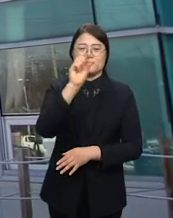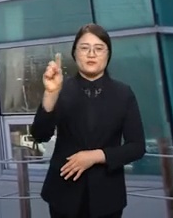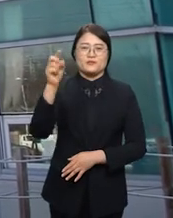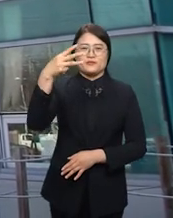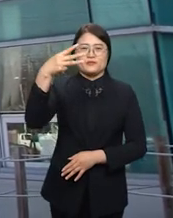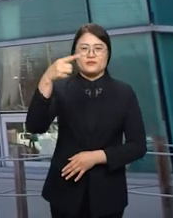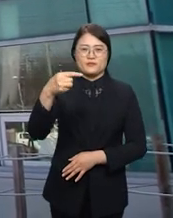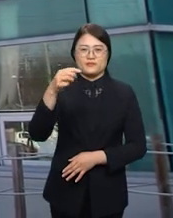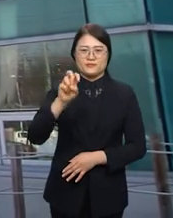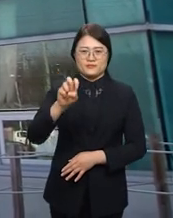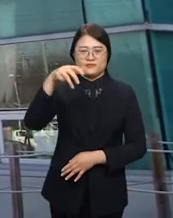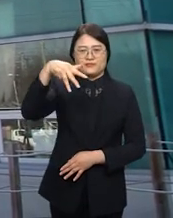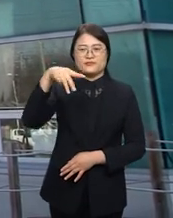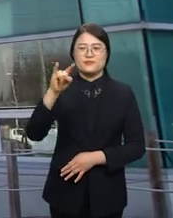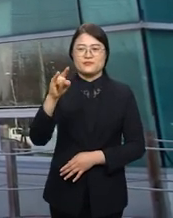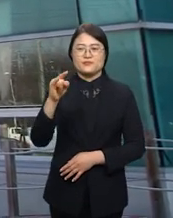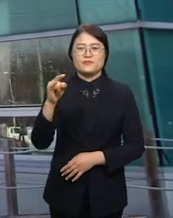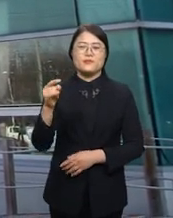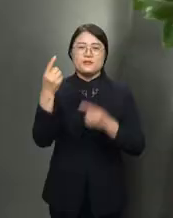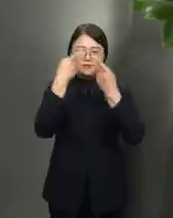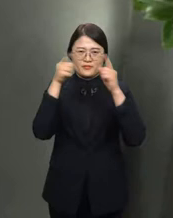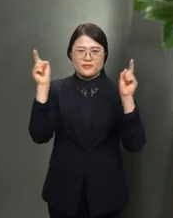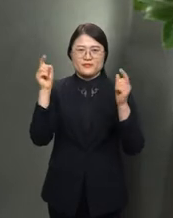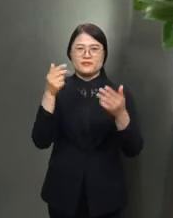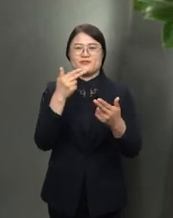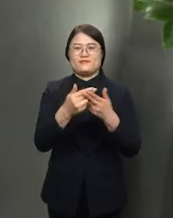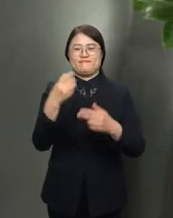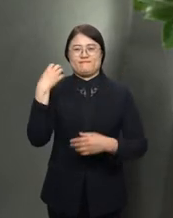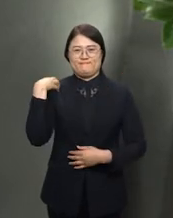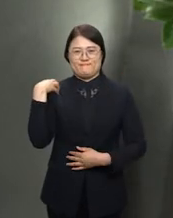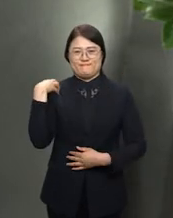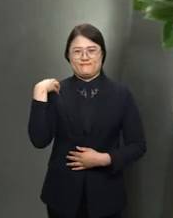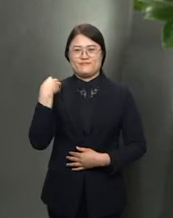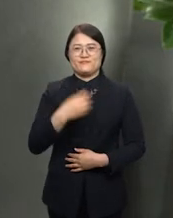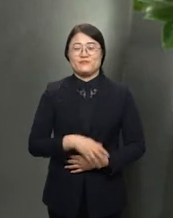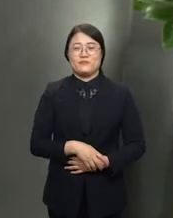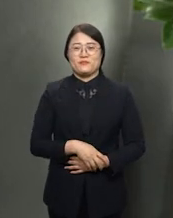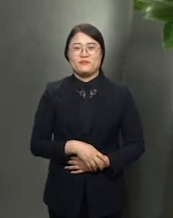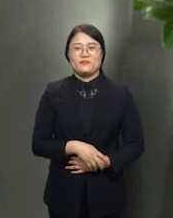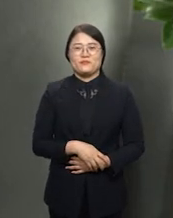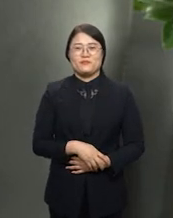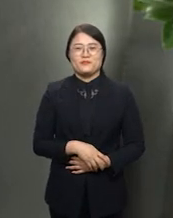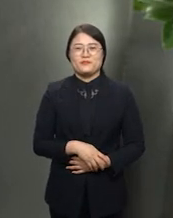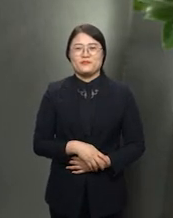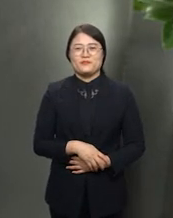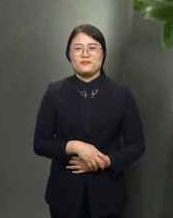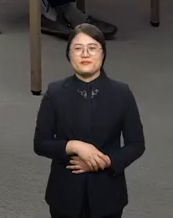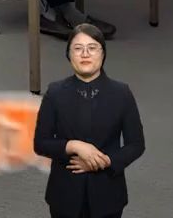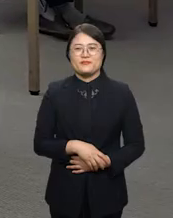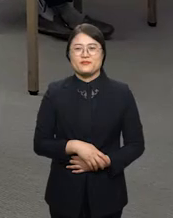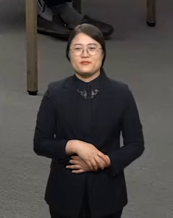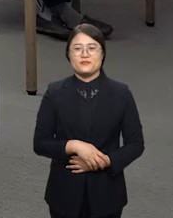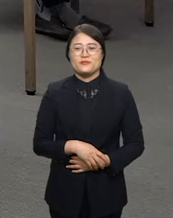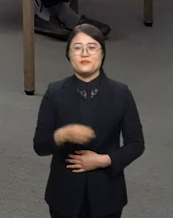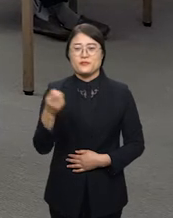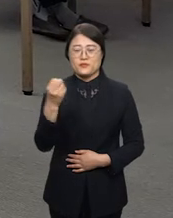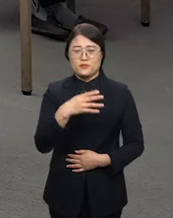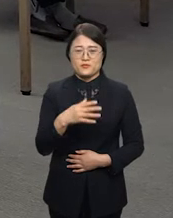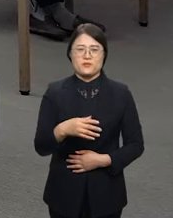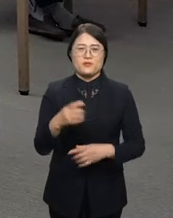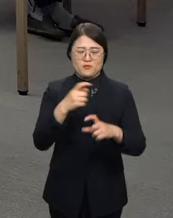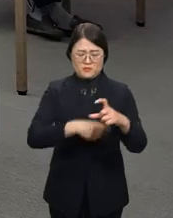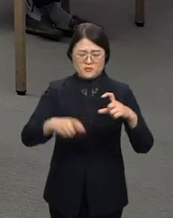노인대학장을 이제 역임하면서 노인회와 깊은 관계를 맺게 됐고 또 노인회에